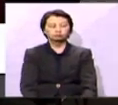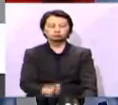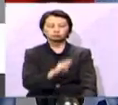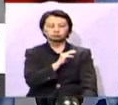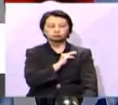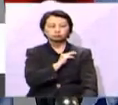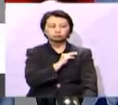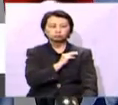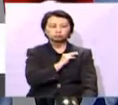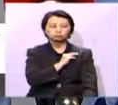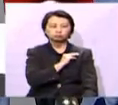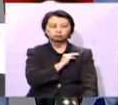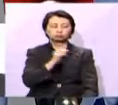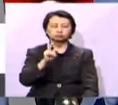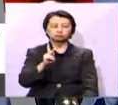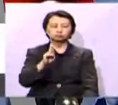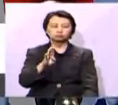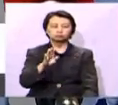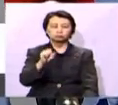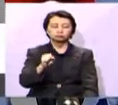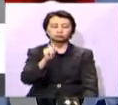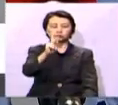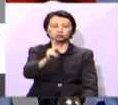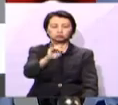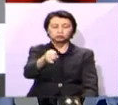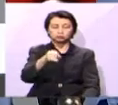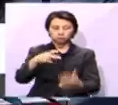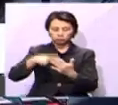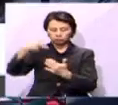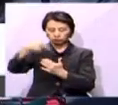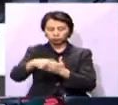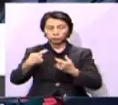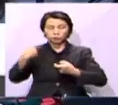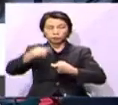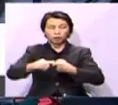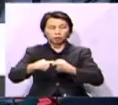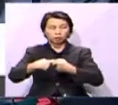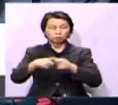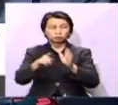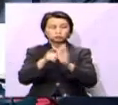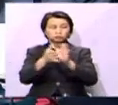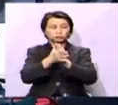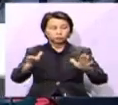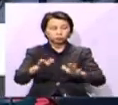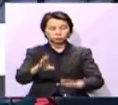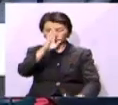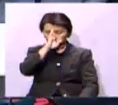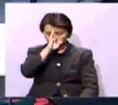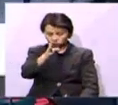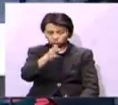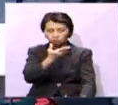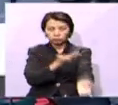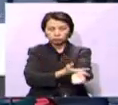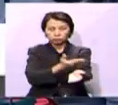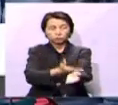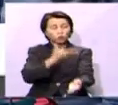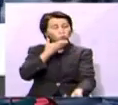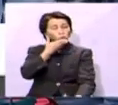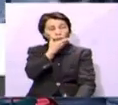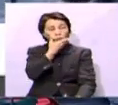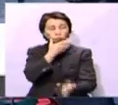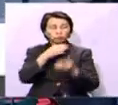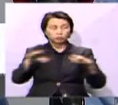Menurut Menteri Belia dan Sukan Khairi Jamaluddin, program tersebut berkaitan kempen keselamatan yang memfokuskan generasi muda.